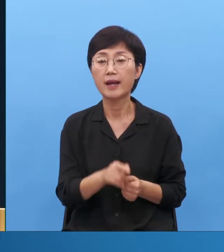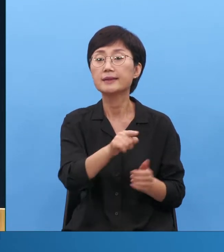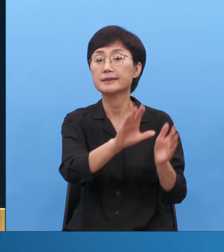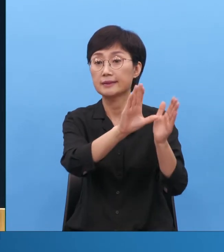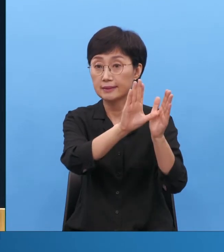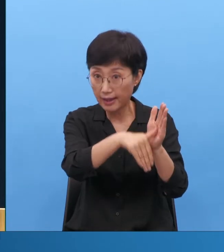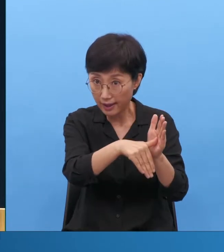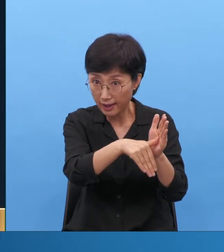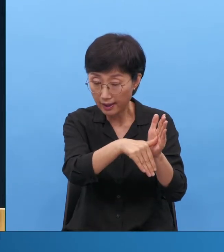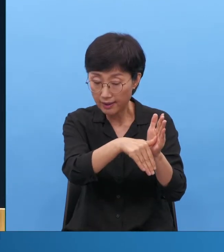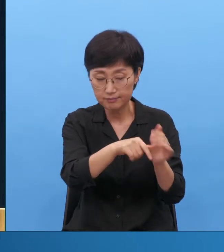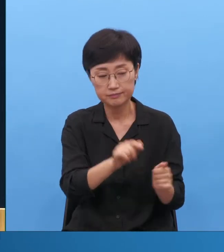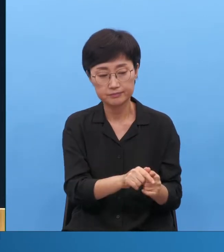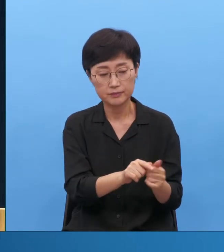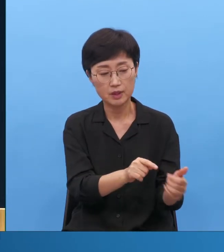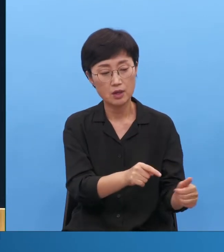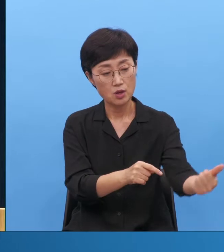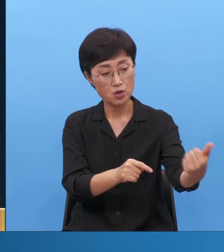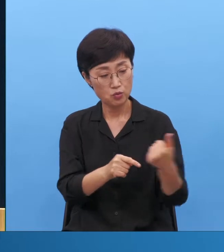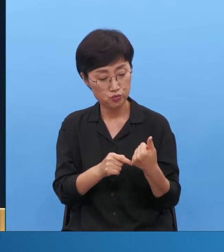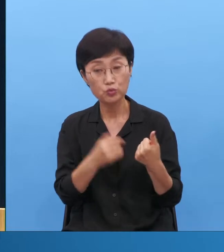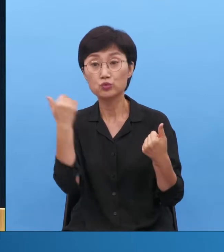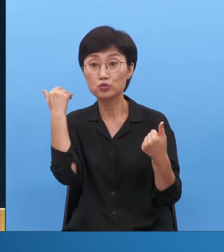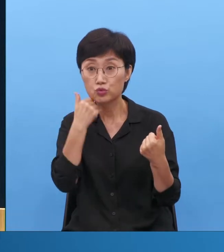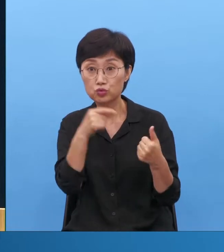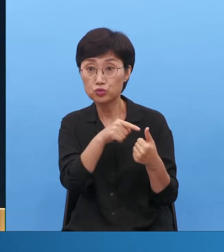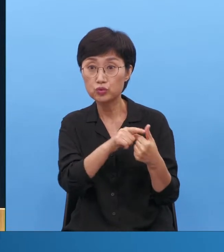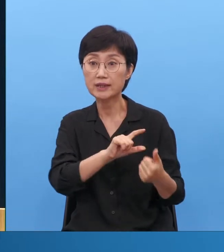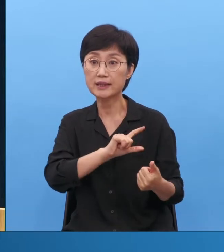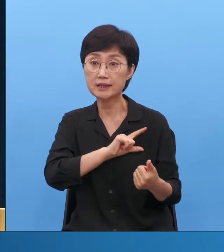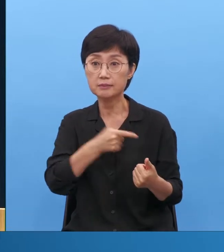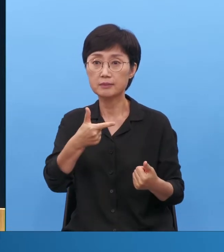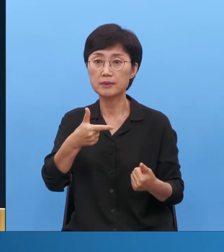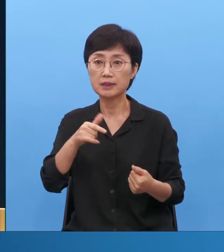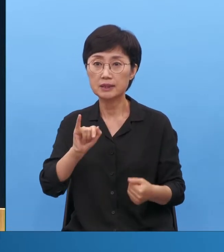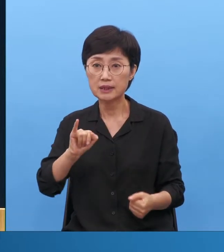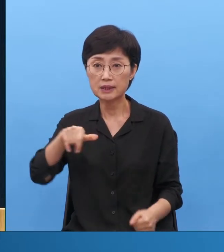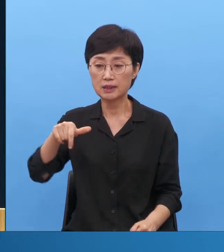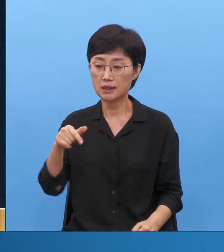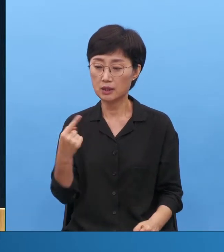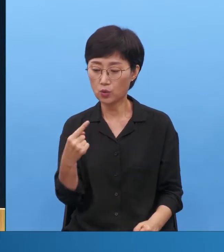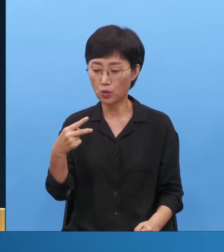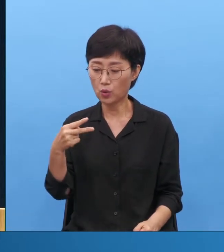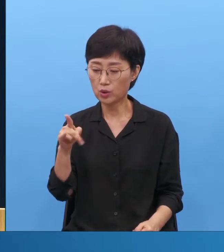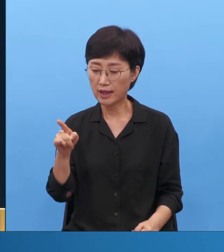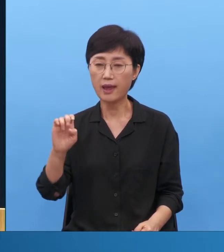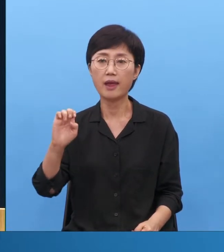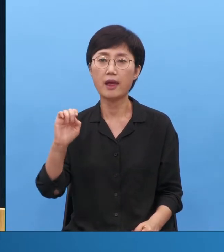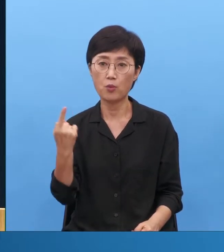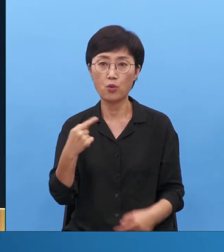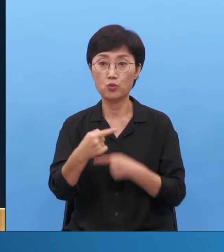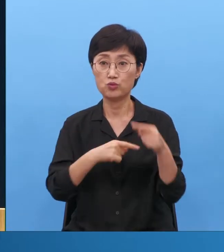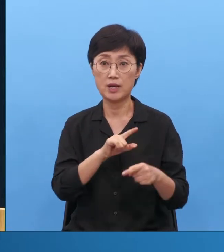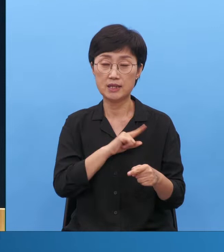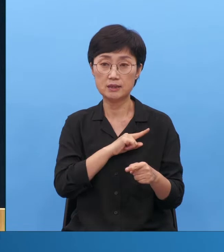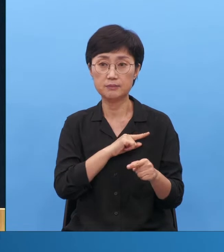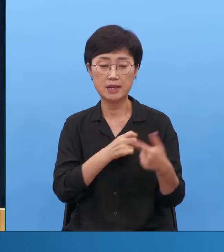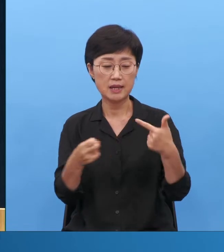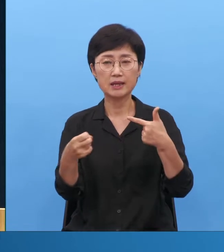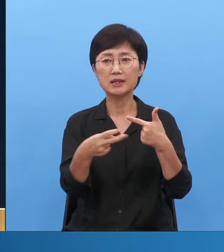니고데모가 찾아온 겁니다. At this time, we see that Nicodemus comes to Jesus. 이때까지는 어려운 사람들이 많이